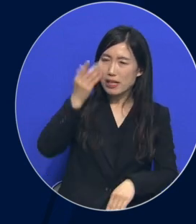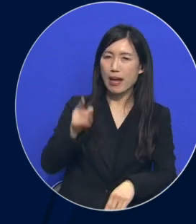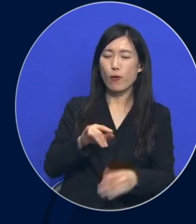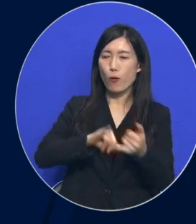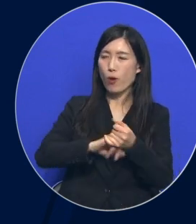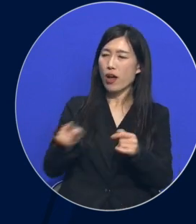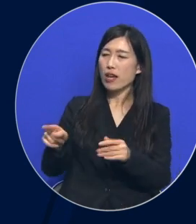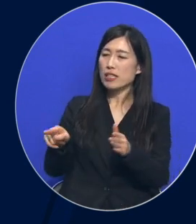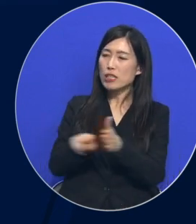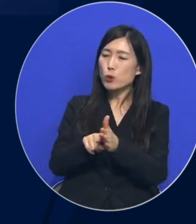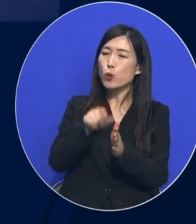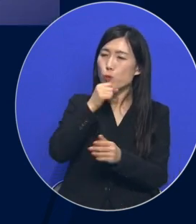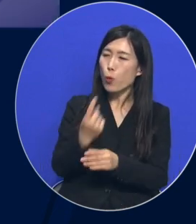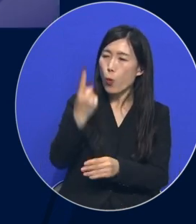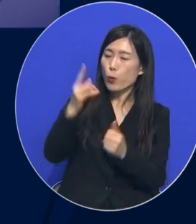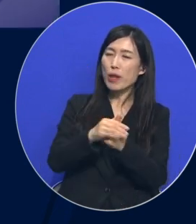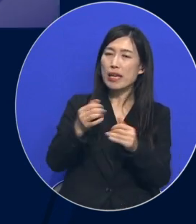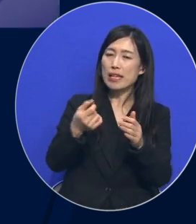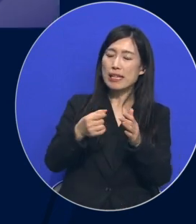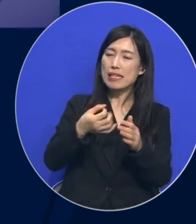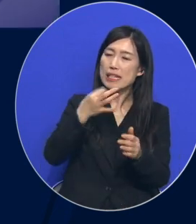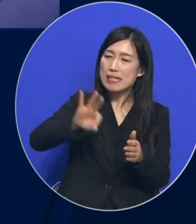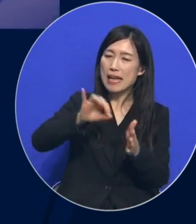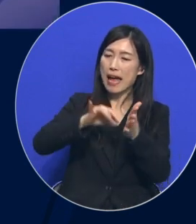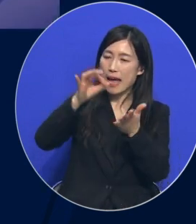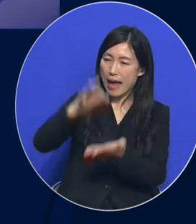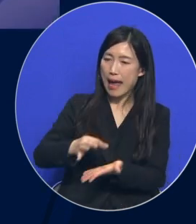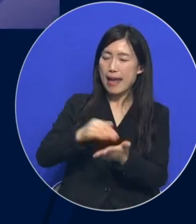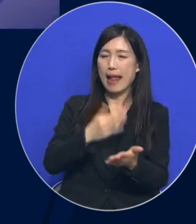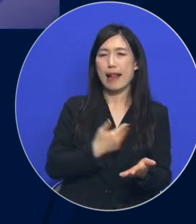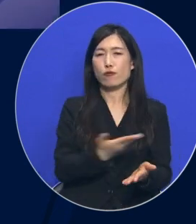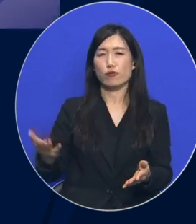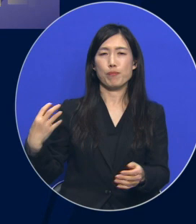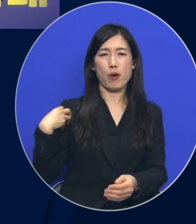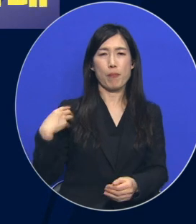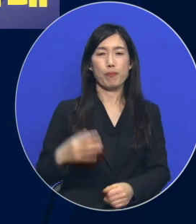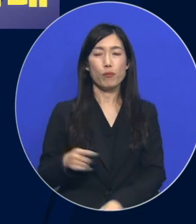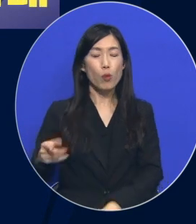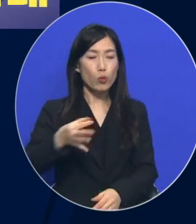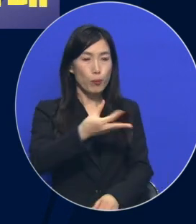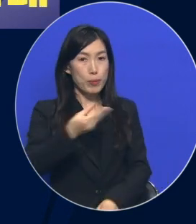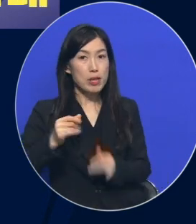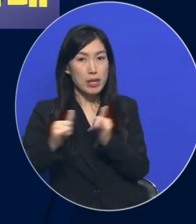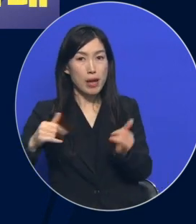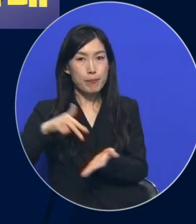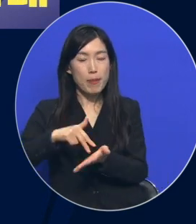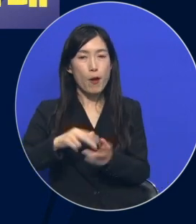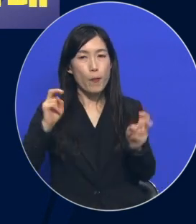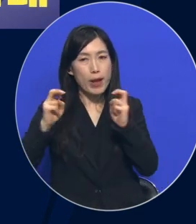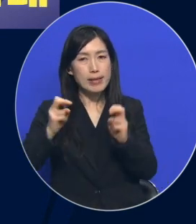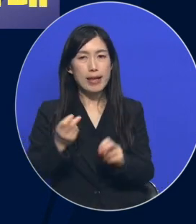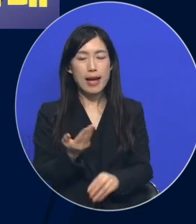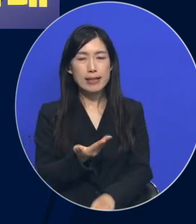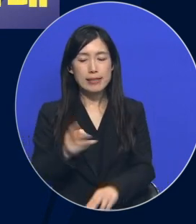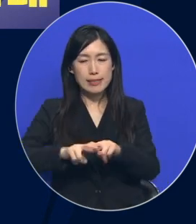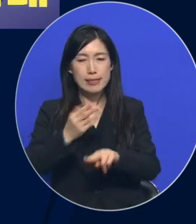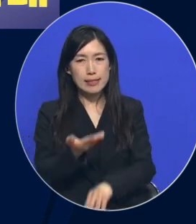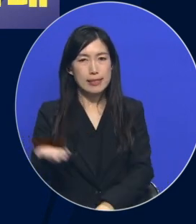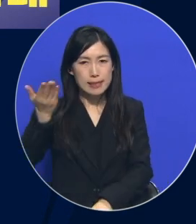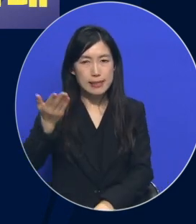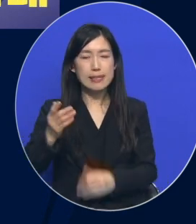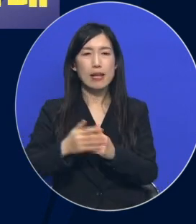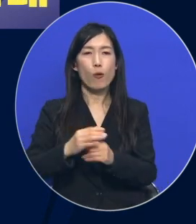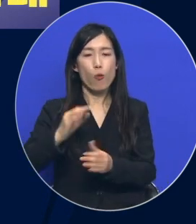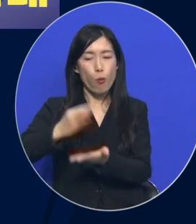또 신청 요건에 대한 안내를 강화합니다 취업이나 승진뿐만 아니라 수신실적 연체 여부 등